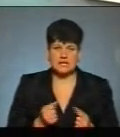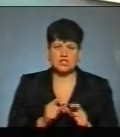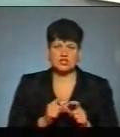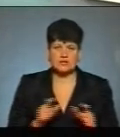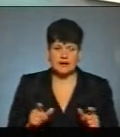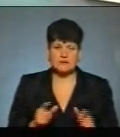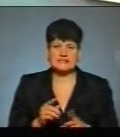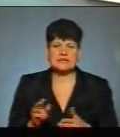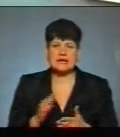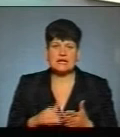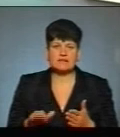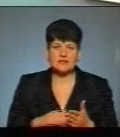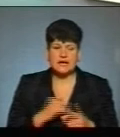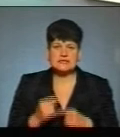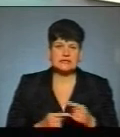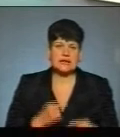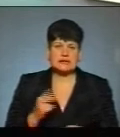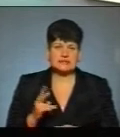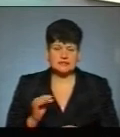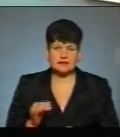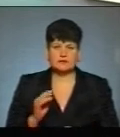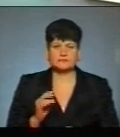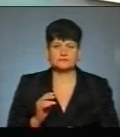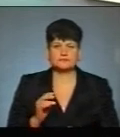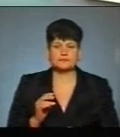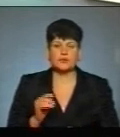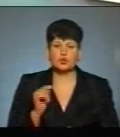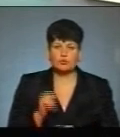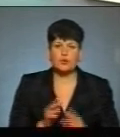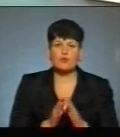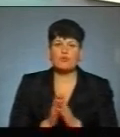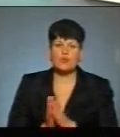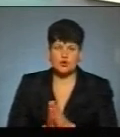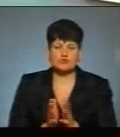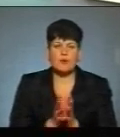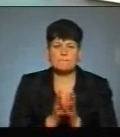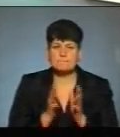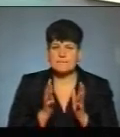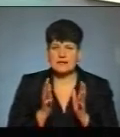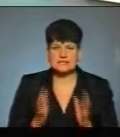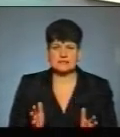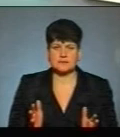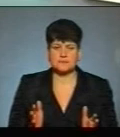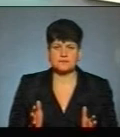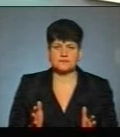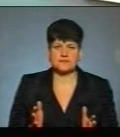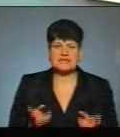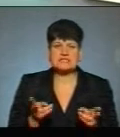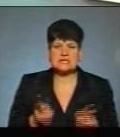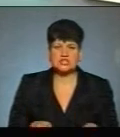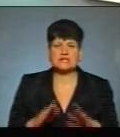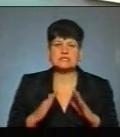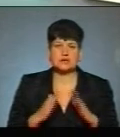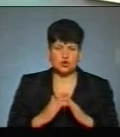з ліквідації наслідків COVID-19. Тому просимо максимально залишатися